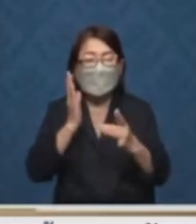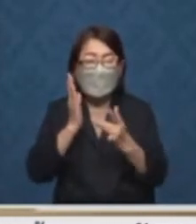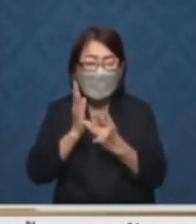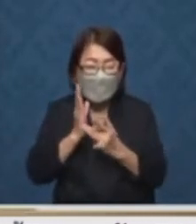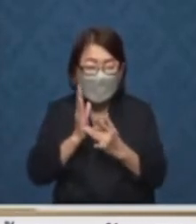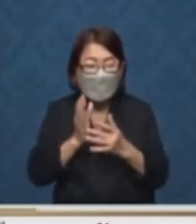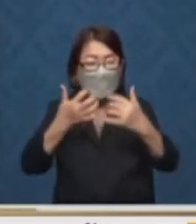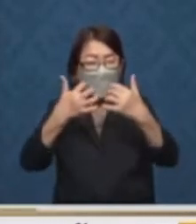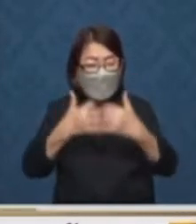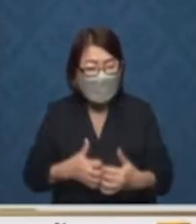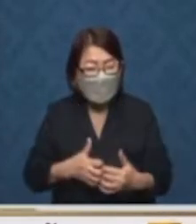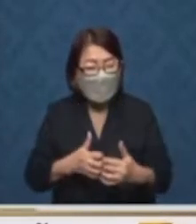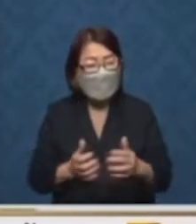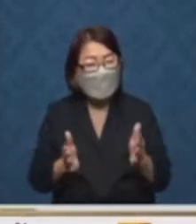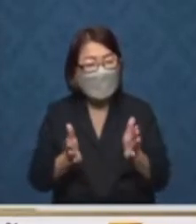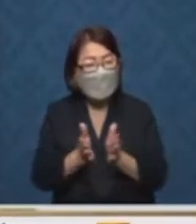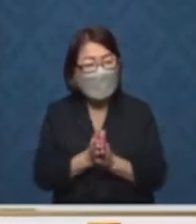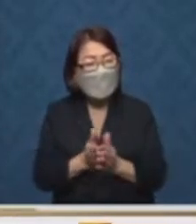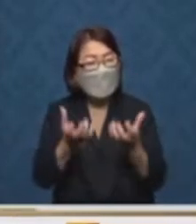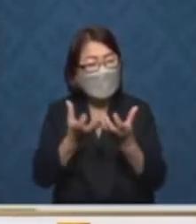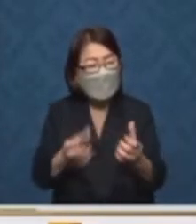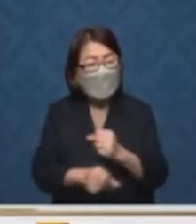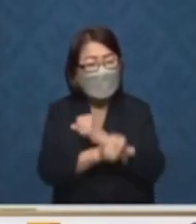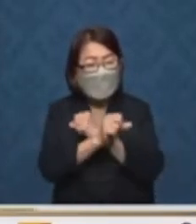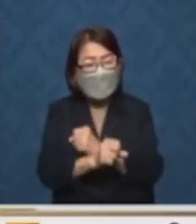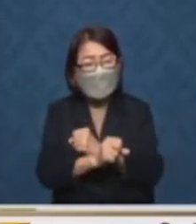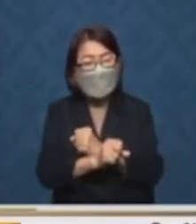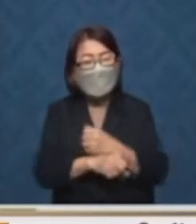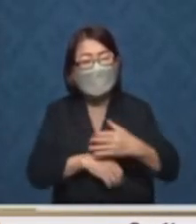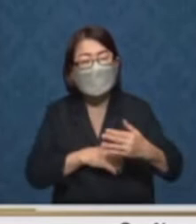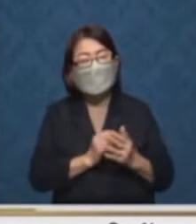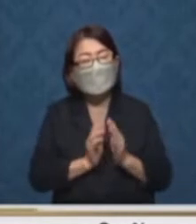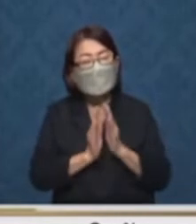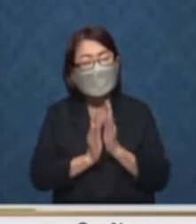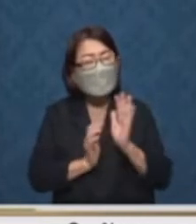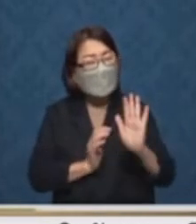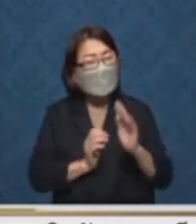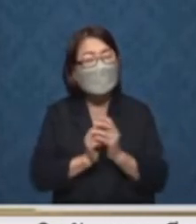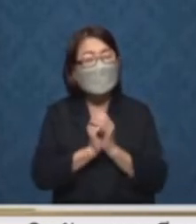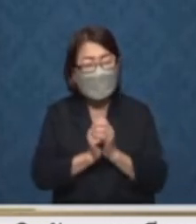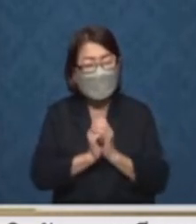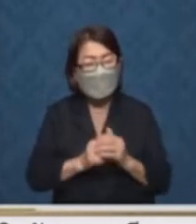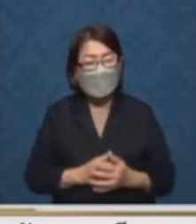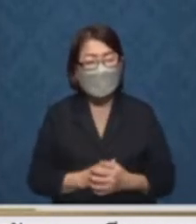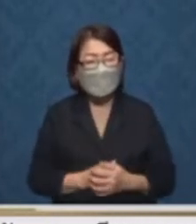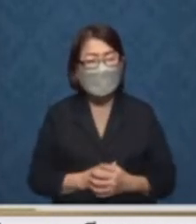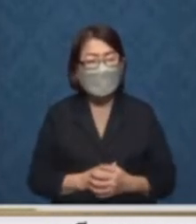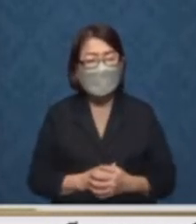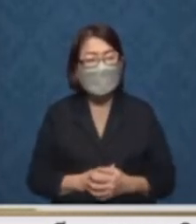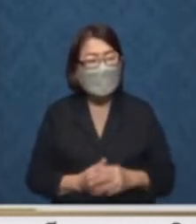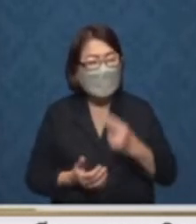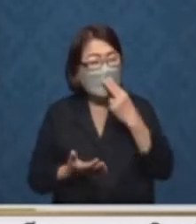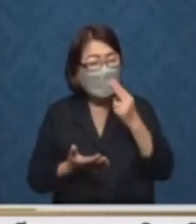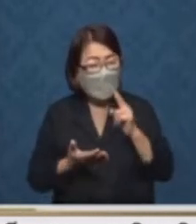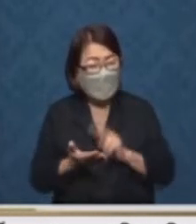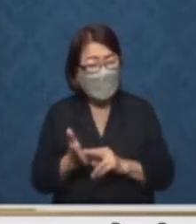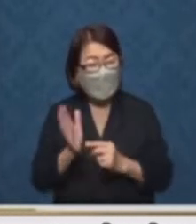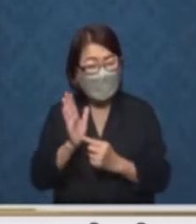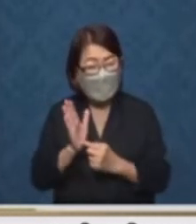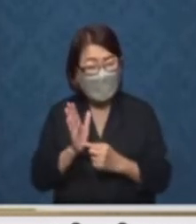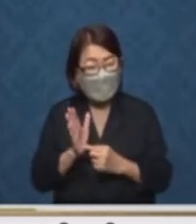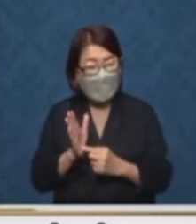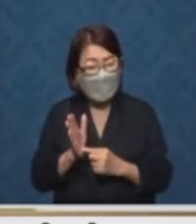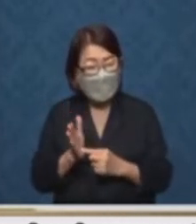าหกรรมเพื่อการป้องกันประเทศสาธารณรัฐประชาชนจีนครับจดหมายฉบับนี้ออก